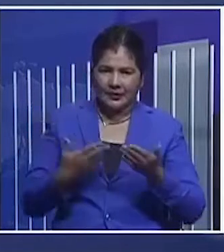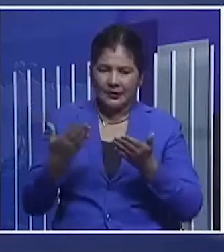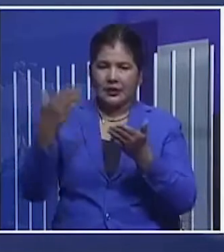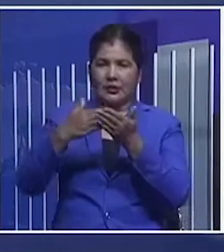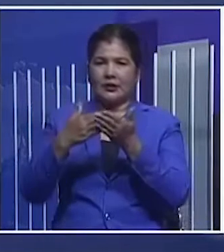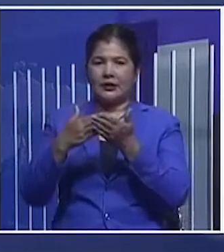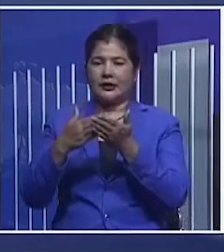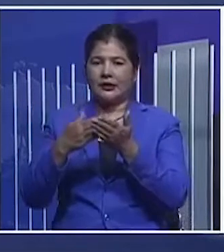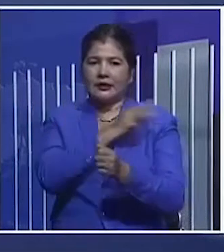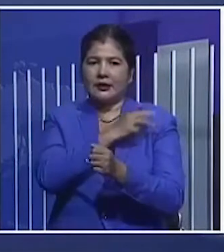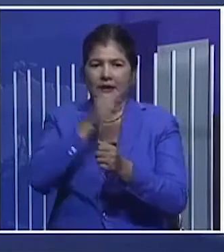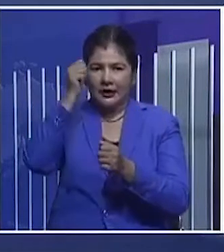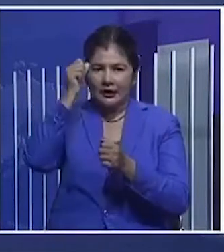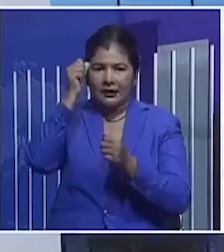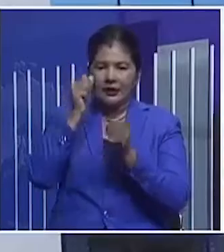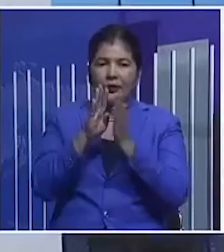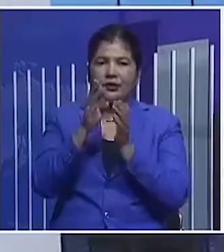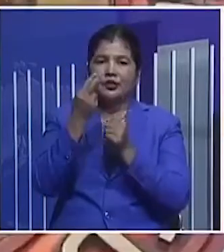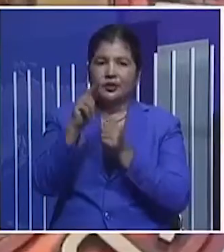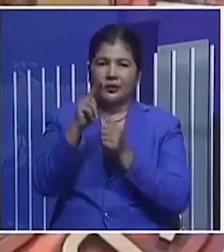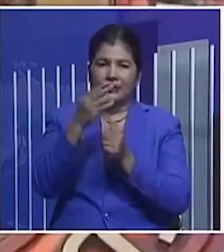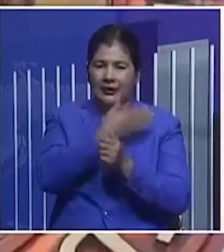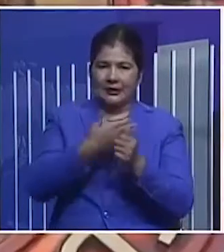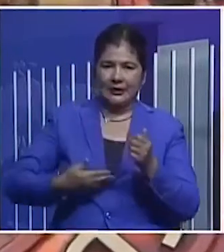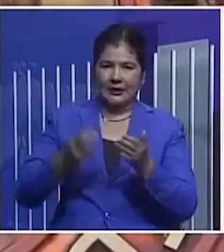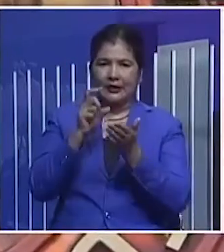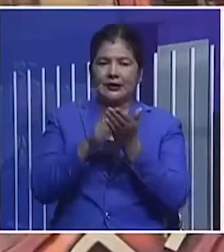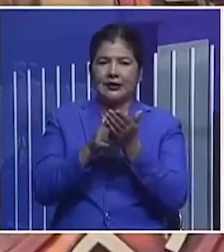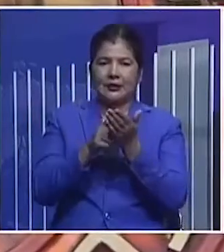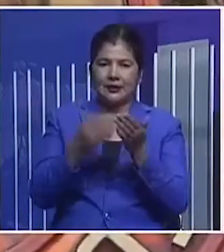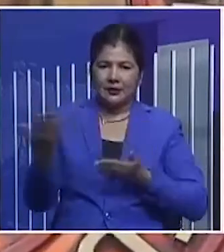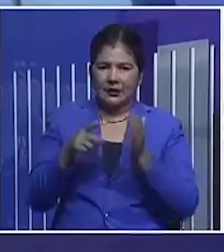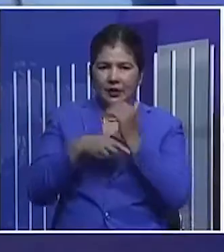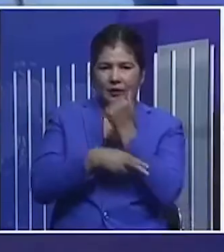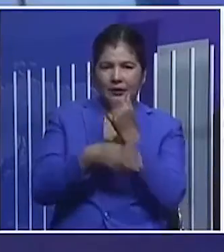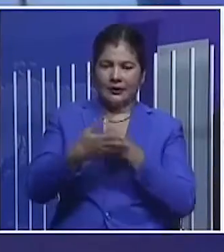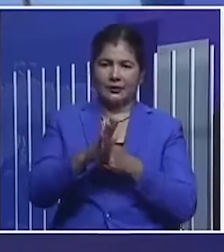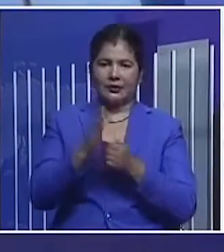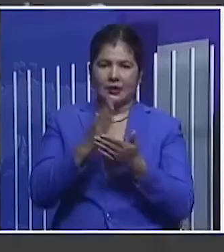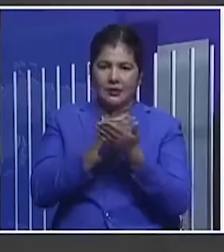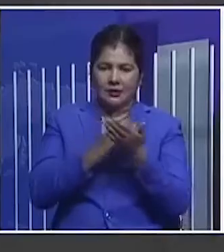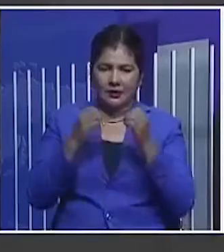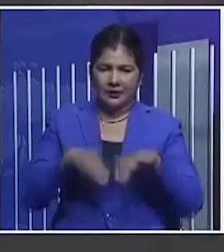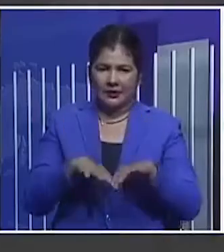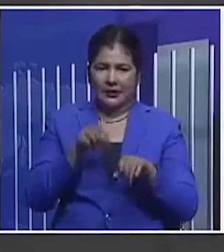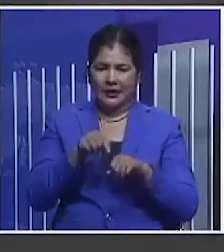लगानीकर्ताको आकलन थियो, तर शर्माको राजीनामापछि पनि बजार ओह्रालो लागेको छ। शेयर बजार परिसूचक नेप्सी